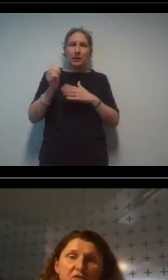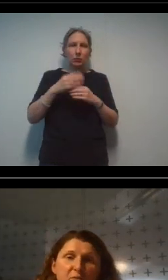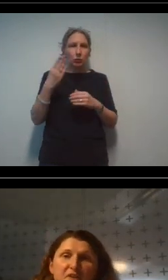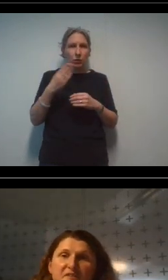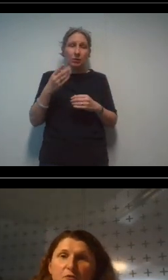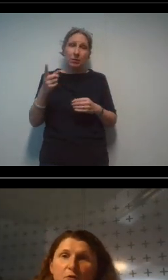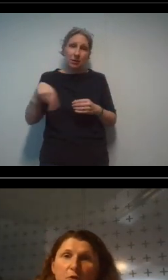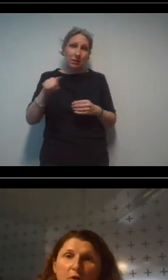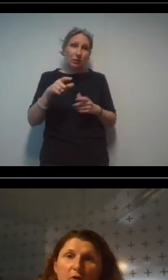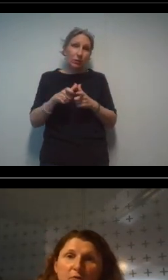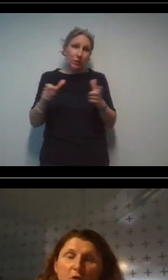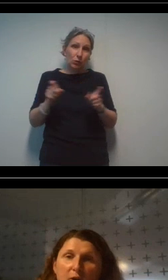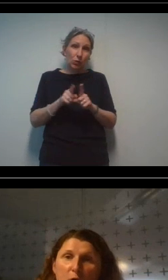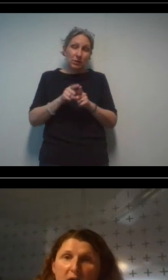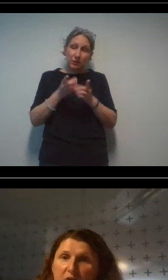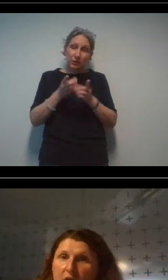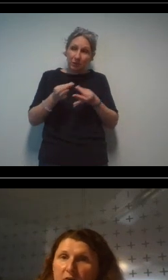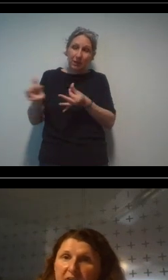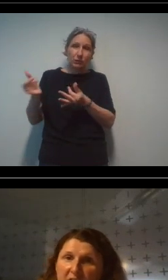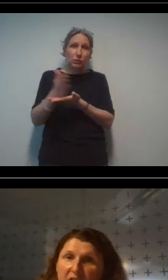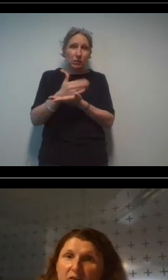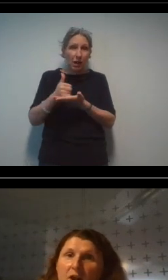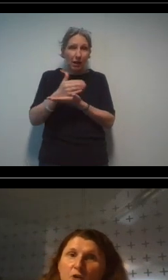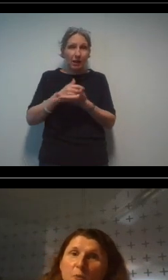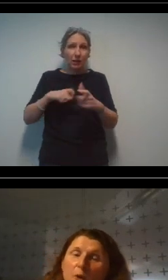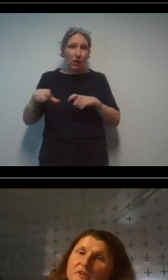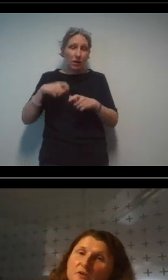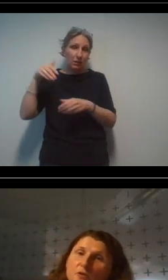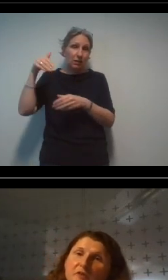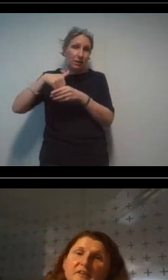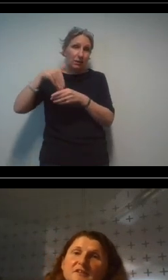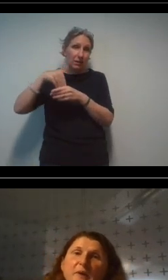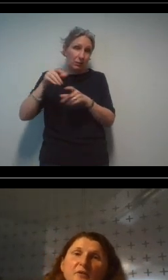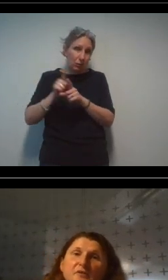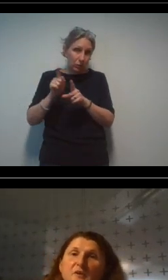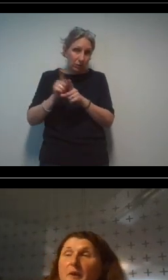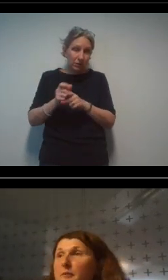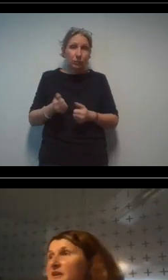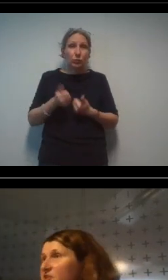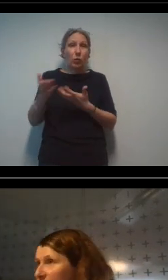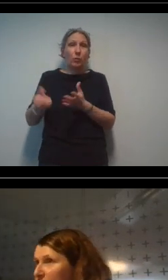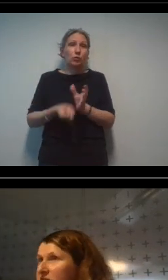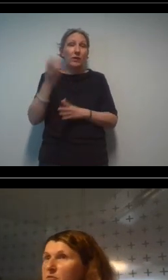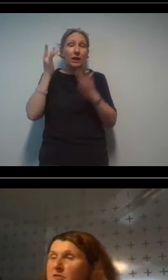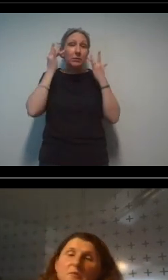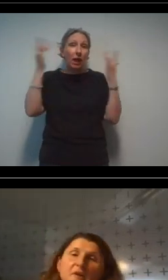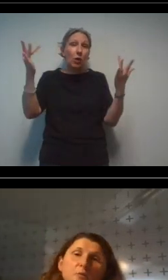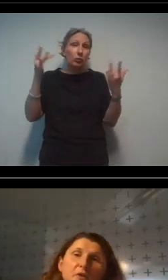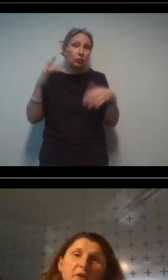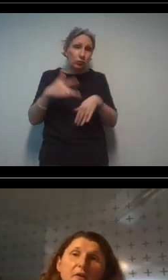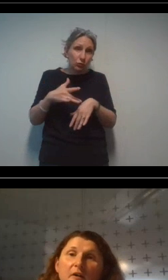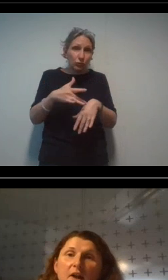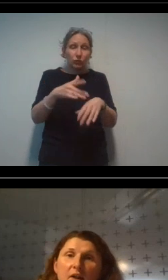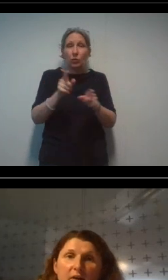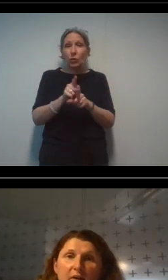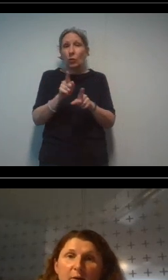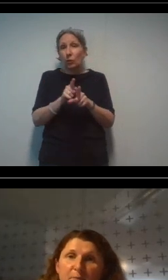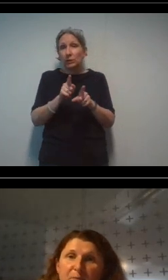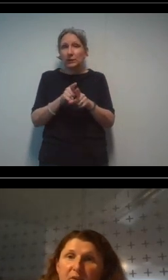vu, de sensibiliser vos collaborateurs en interne, de proposer de nouvelles expériences. Ça permet d'agir aussi sur sa marque